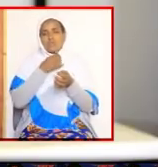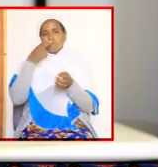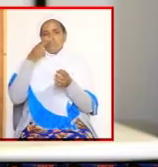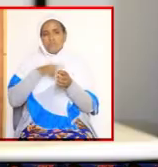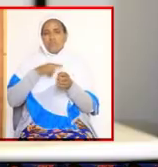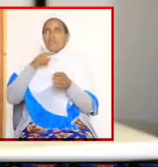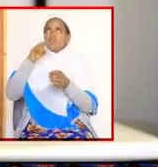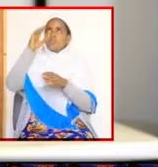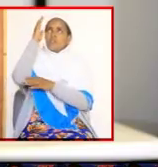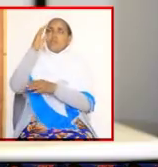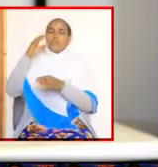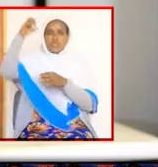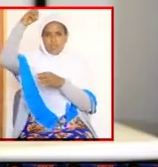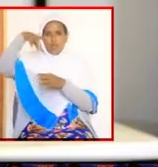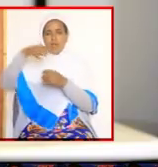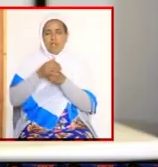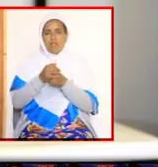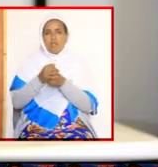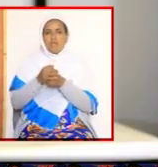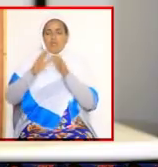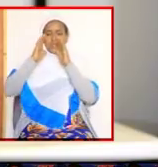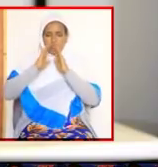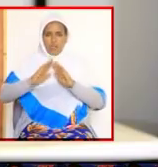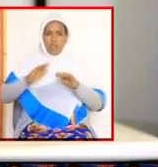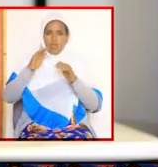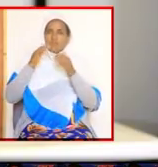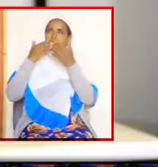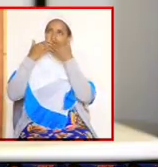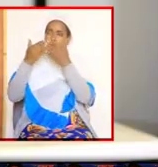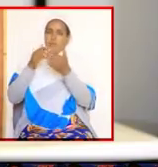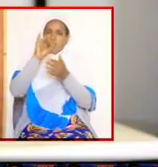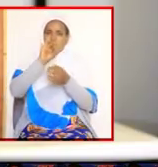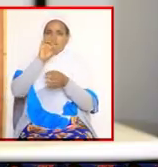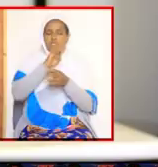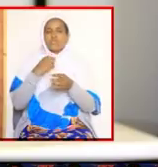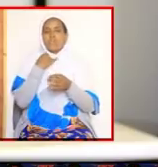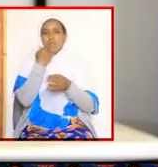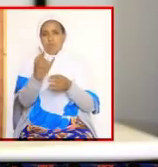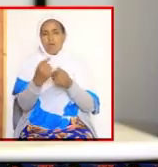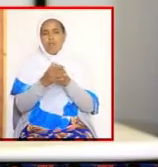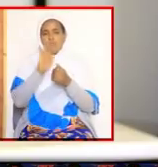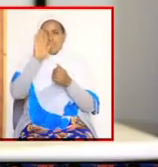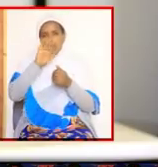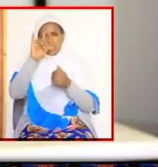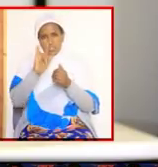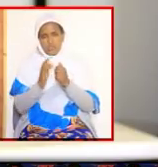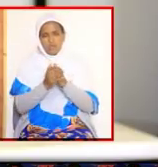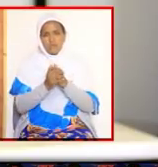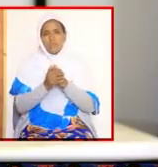እንዲታዘዝ ምንም የእግዚአብሔር ጸጋ ችሎታ ቢኖርም። ሰላም ለኪ ዜማ